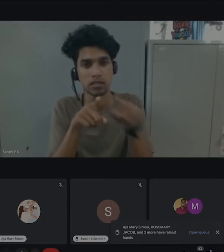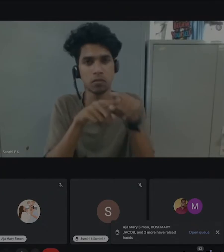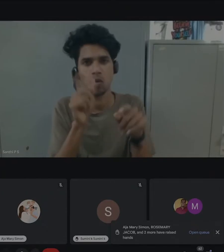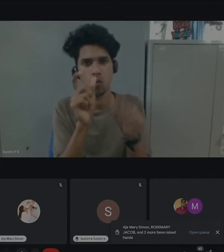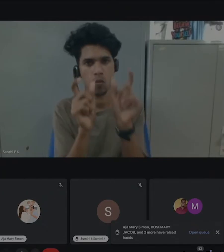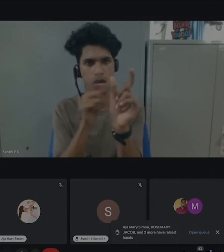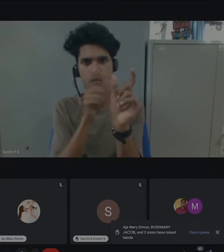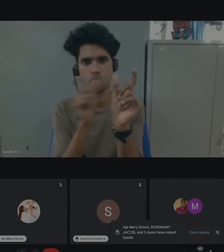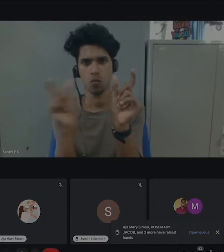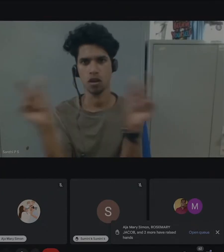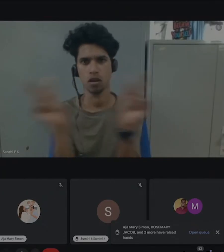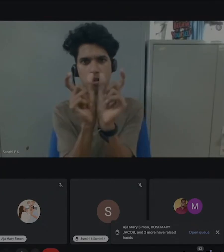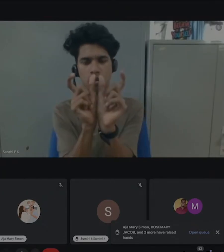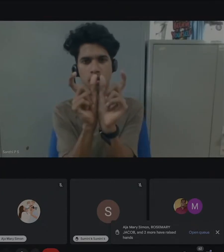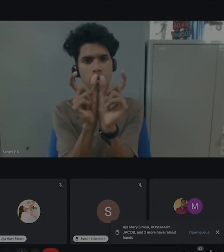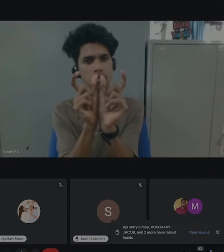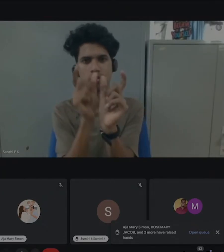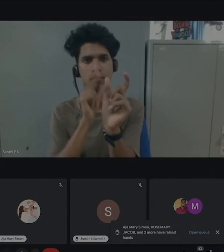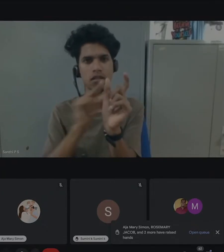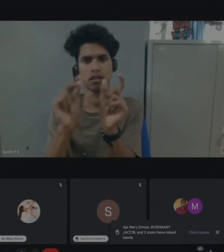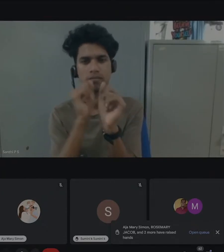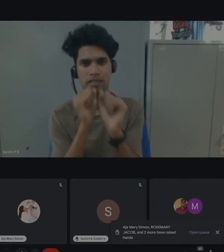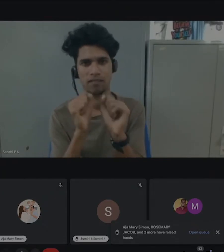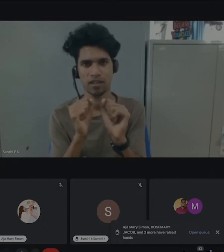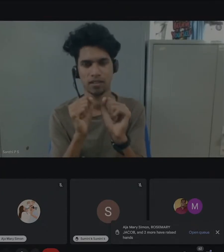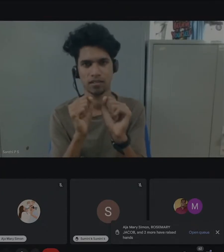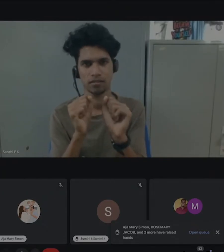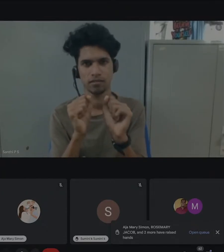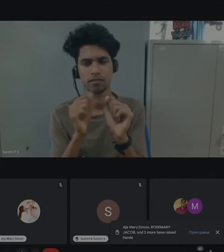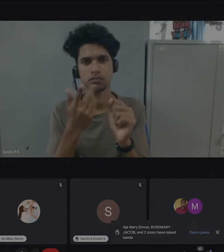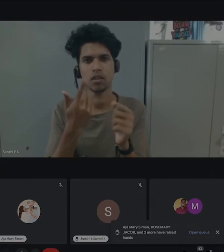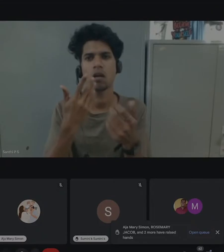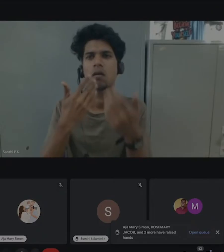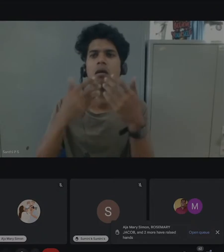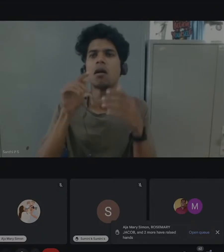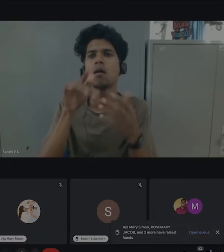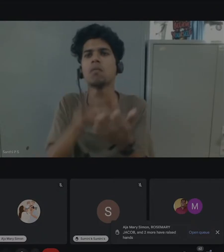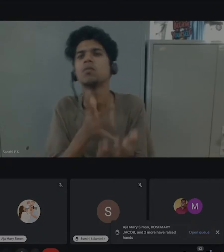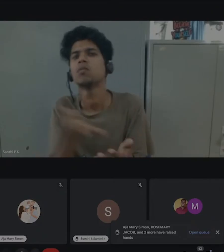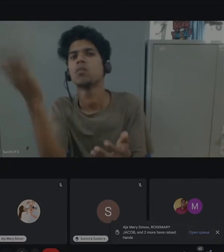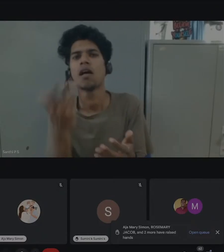അല്ലെങ്കിൽ ആരെങ്കിലും വന്നു കഴിഞ്ഞാൽ എവിടെ പോയതാന്ന് ചോദിക്കത്തില്ല, എന്താ എന്നാ ചോദിക്കുന്നത്.